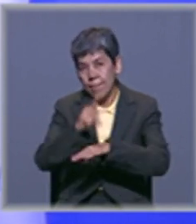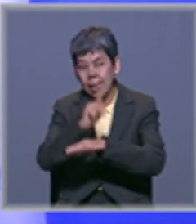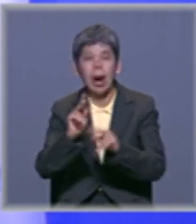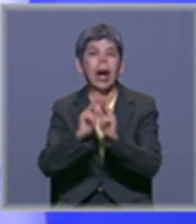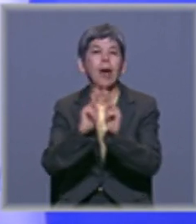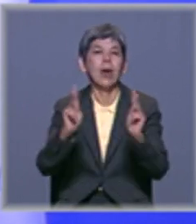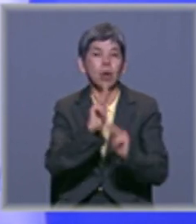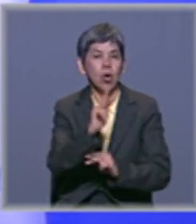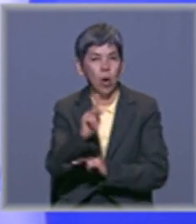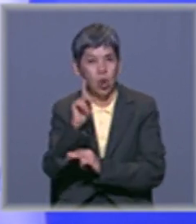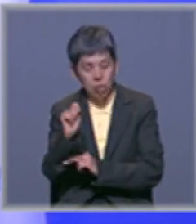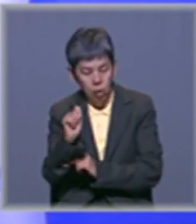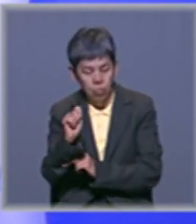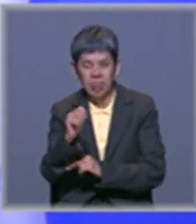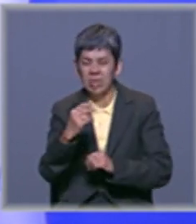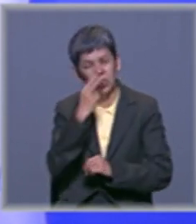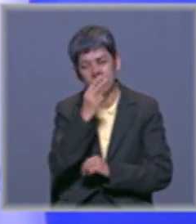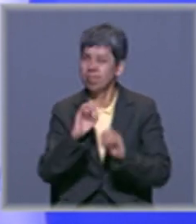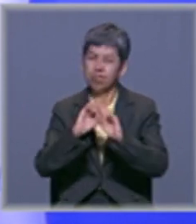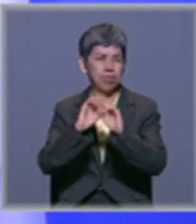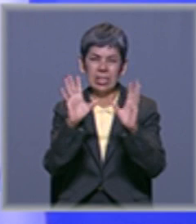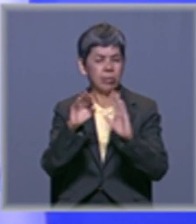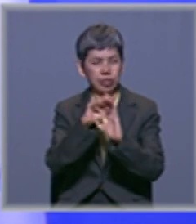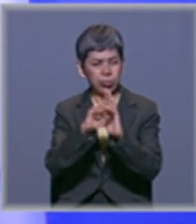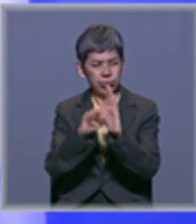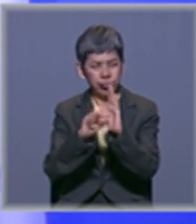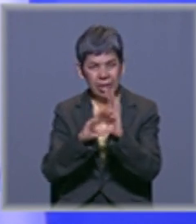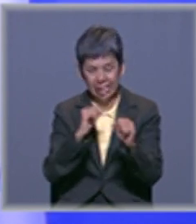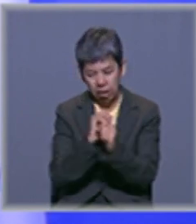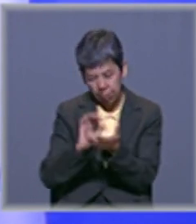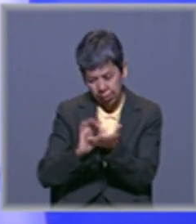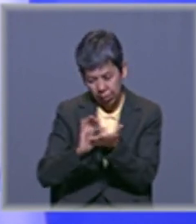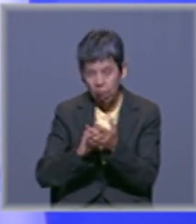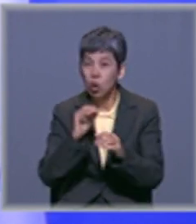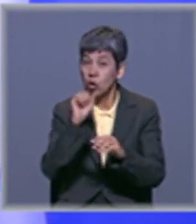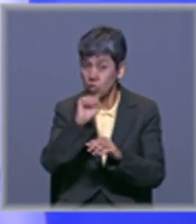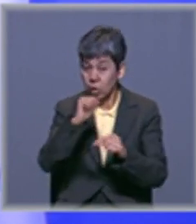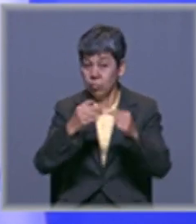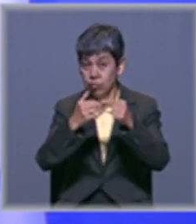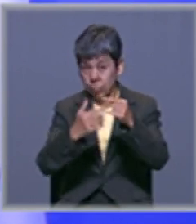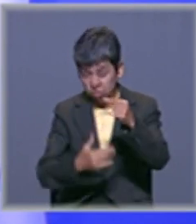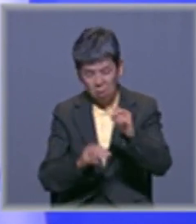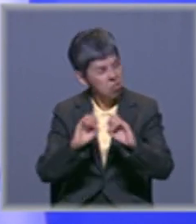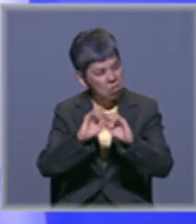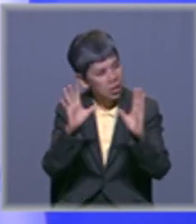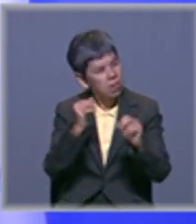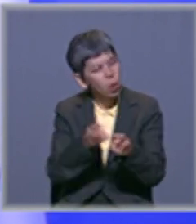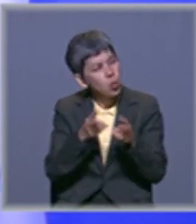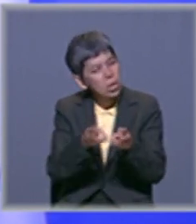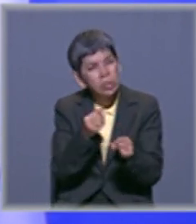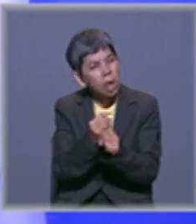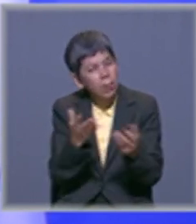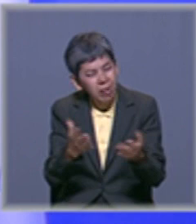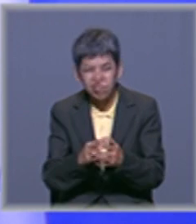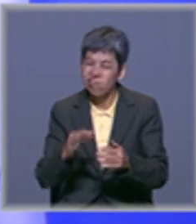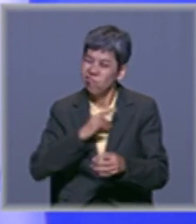การการเลือกตั้งนะครับถึงความไม่ค่อยชัดเจนเรื่องกติกาในการจะคำนวณส.ส.บัญชีรายชื่อว่าตกลงจะใช้สูตรไหนกันแน่ซึ่งขั